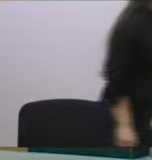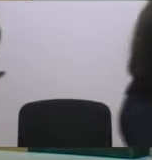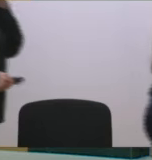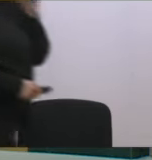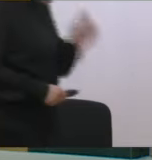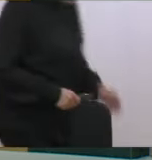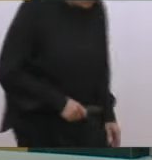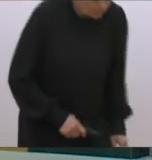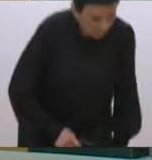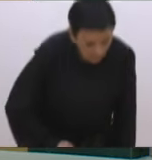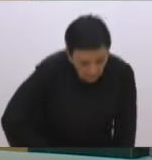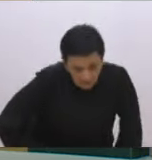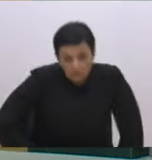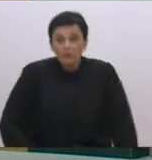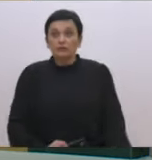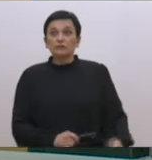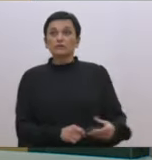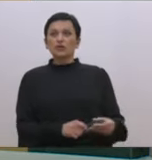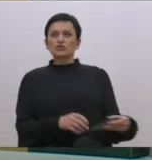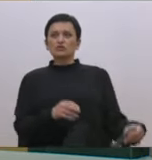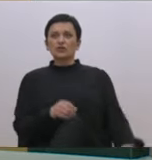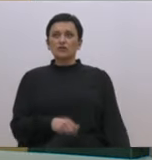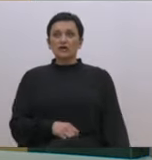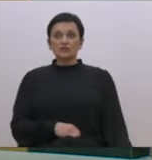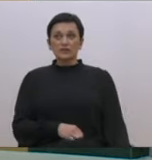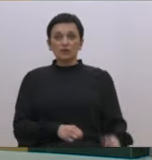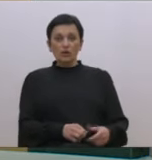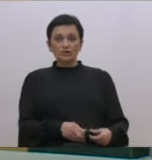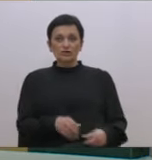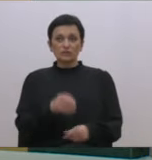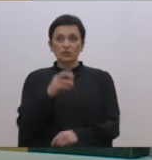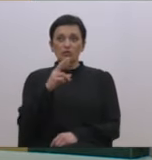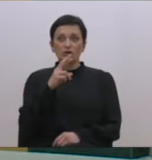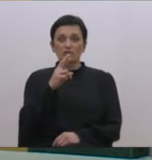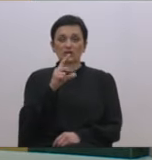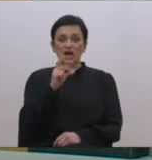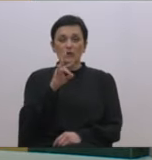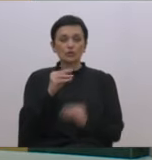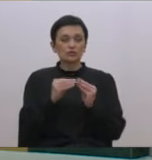ხათია დეკანო ეძაცუთი. Şimdi